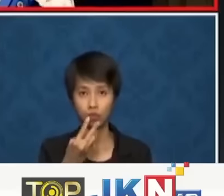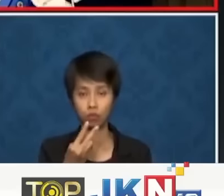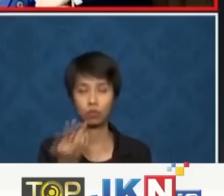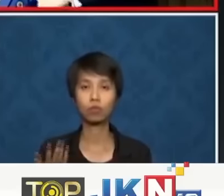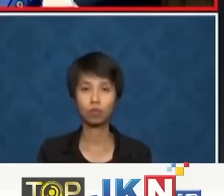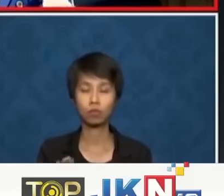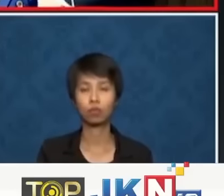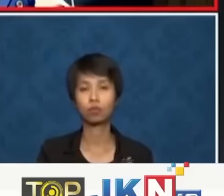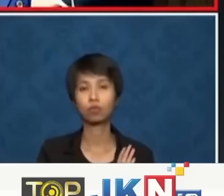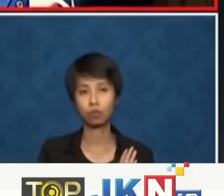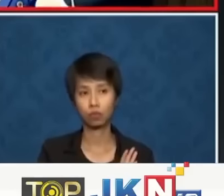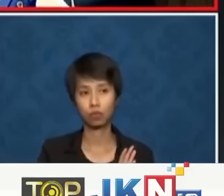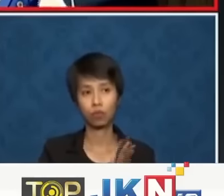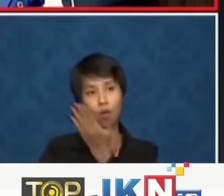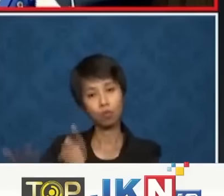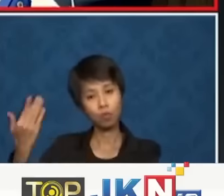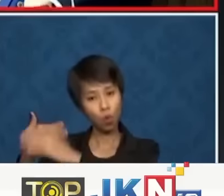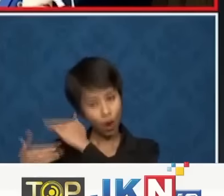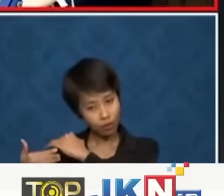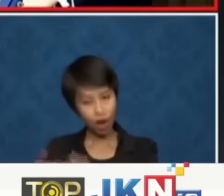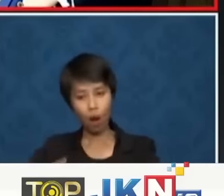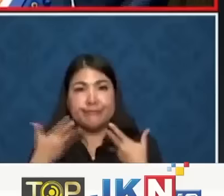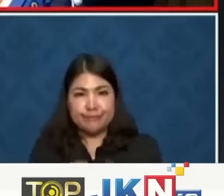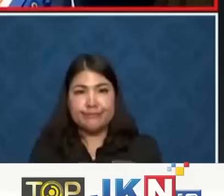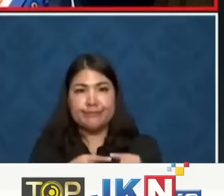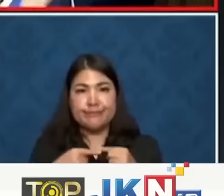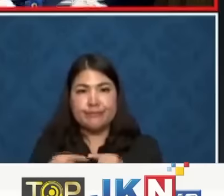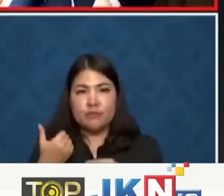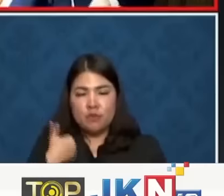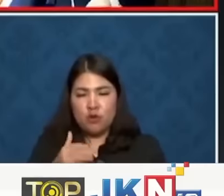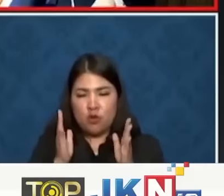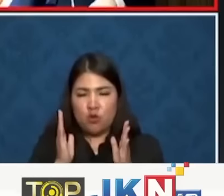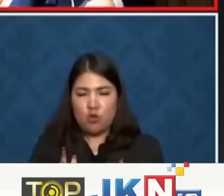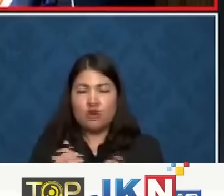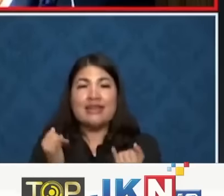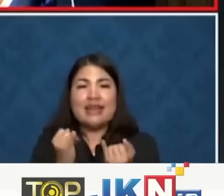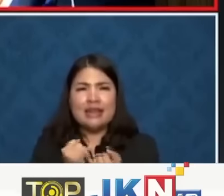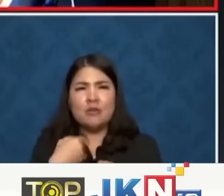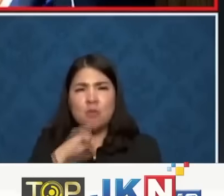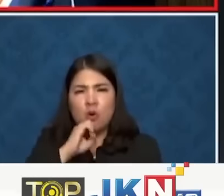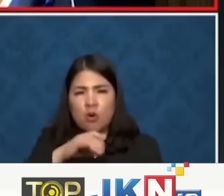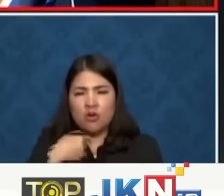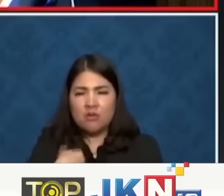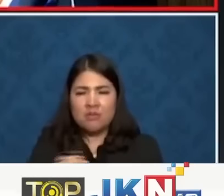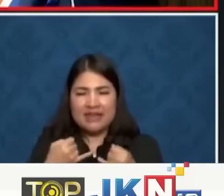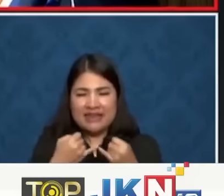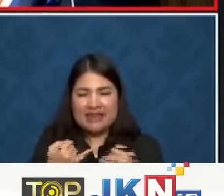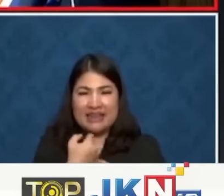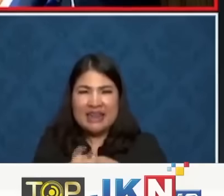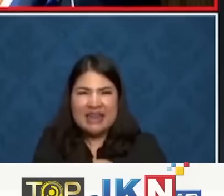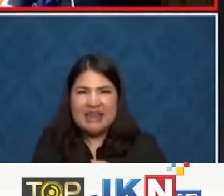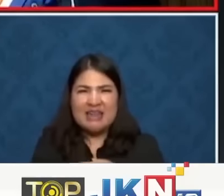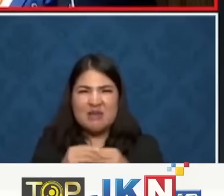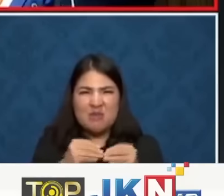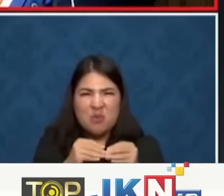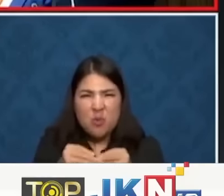นะครับเป็นประวัติน ี่ฮะนี่บางช่วงบางตอนนะฮะบางช่วงบางตอนทีนี้เนี่ยครับหมอวาโยบอกว่ายืนยันว่าระยะพักฟื้นเนี่ยห